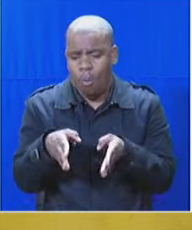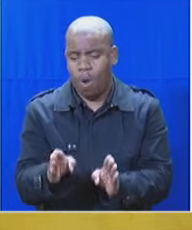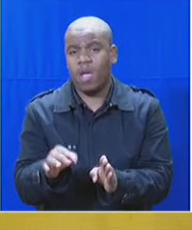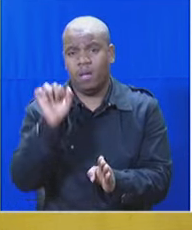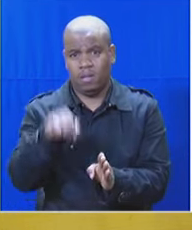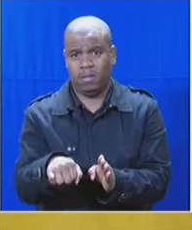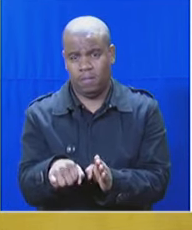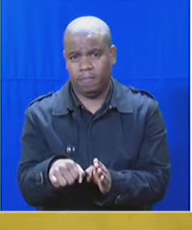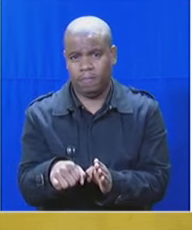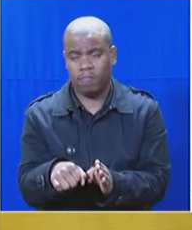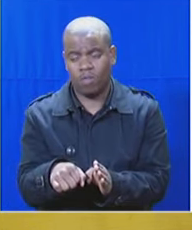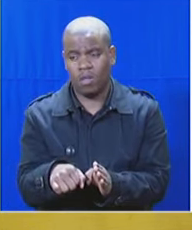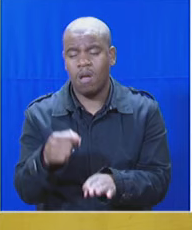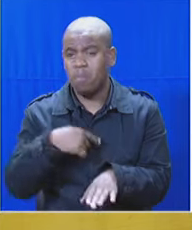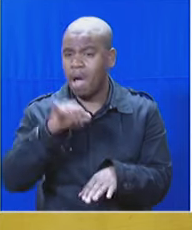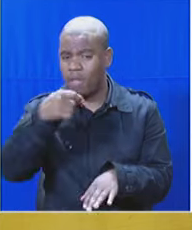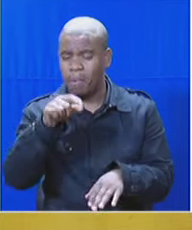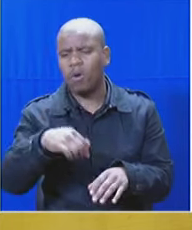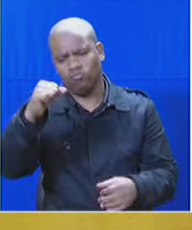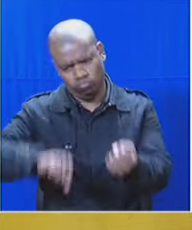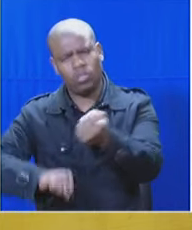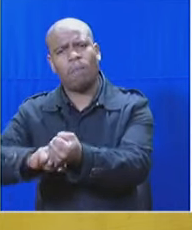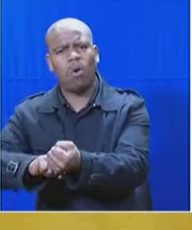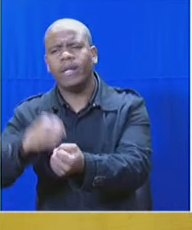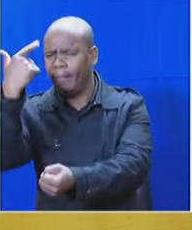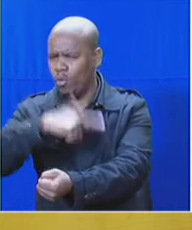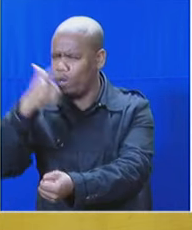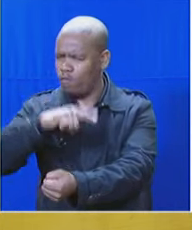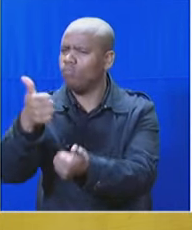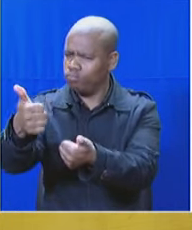intle cha indlela niyibeka ngayo.